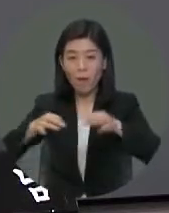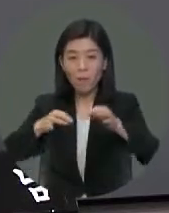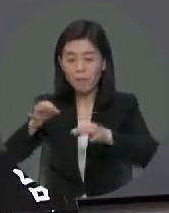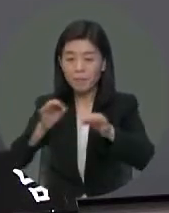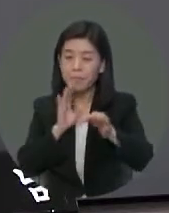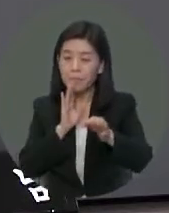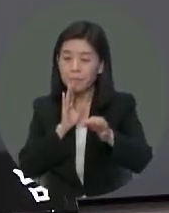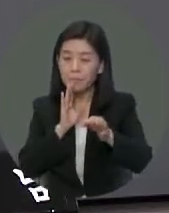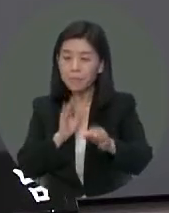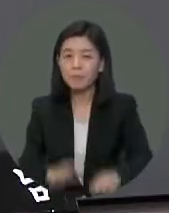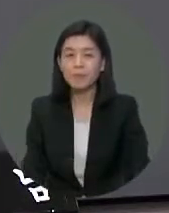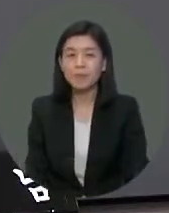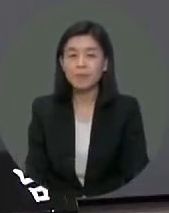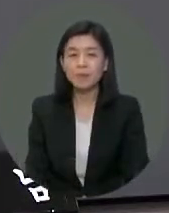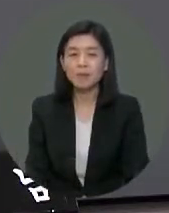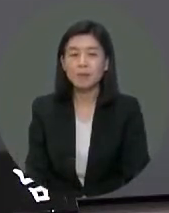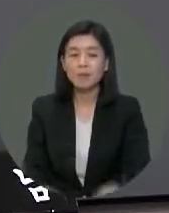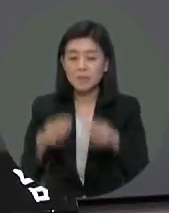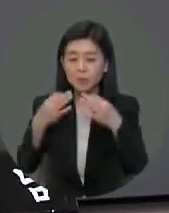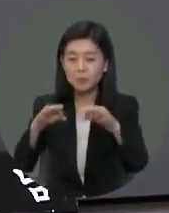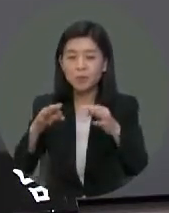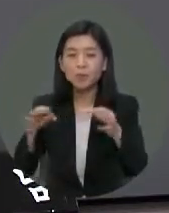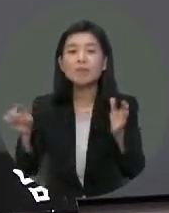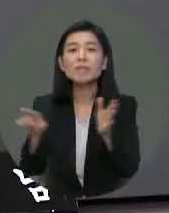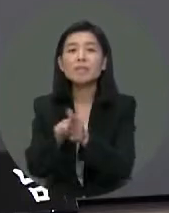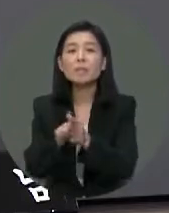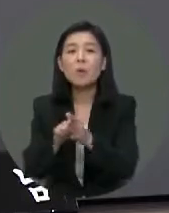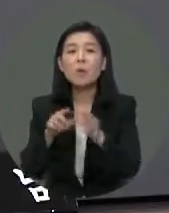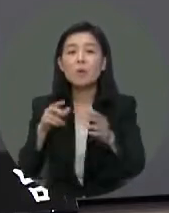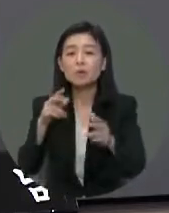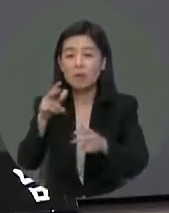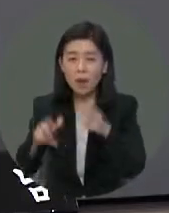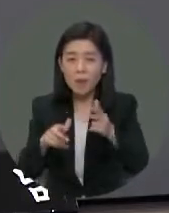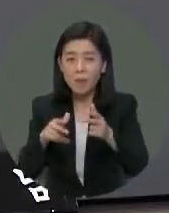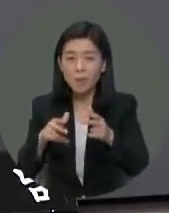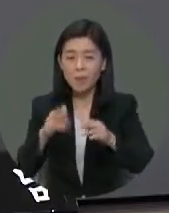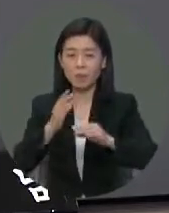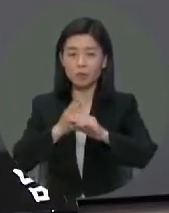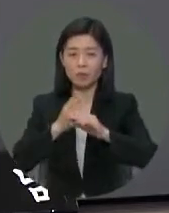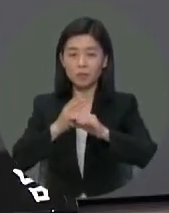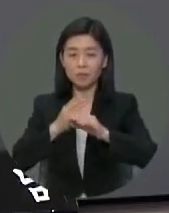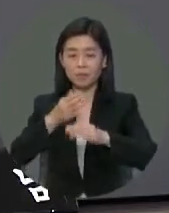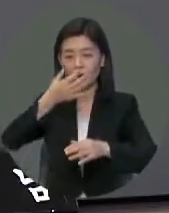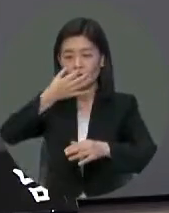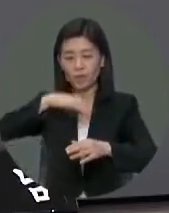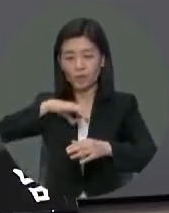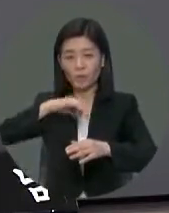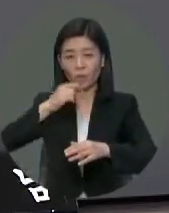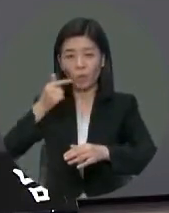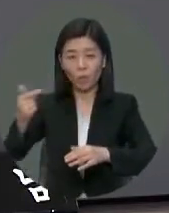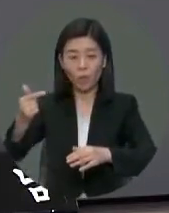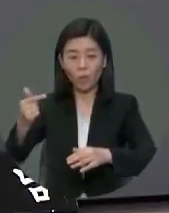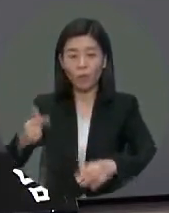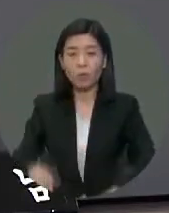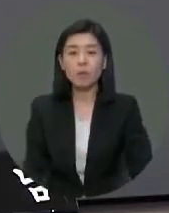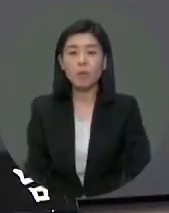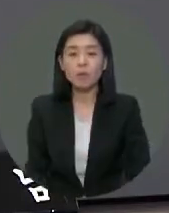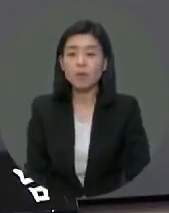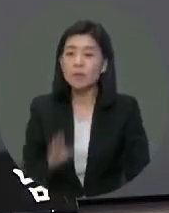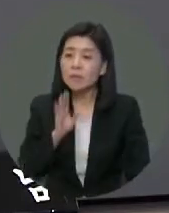사업에 어떤 그 중심으로써 그 큰 그동안의 수익을 얻었는데 실제로 이게 경제주의나